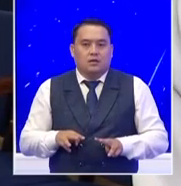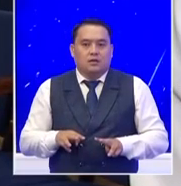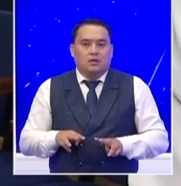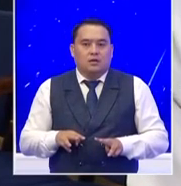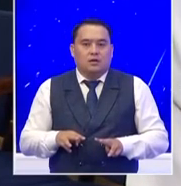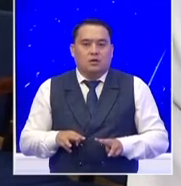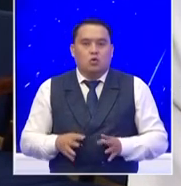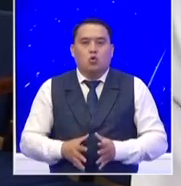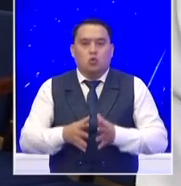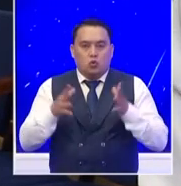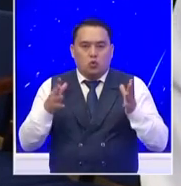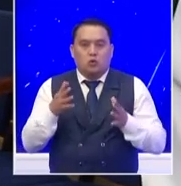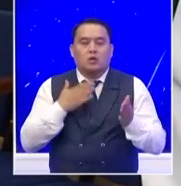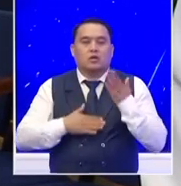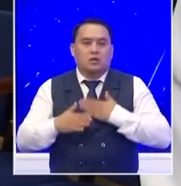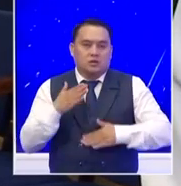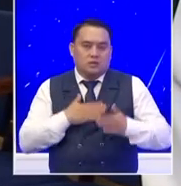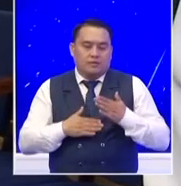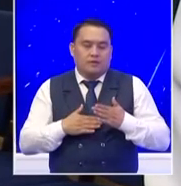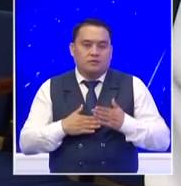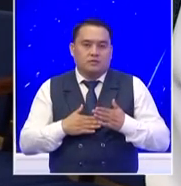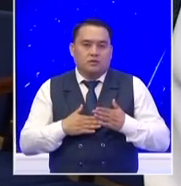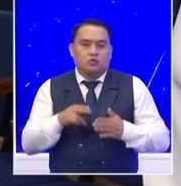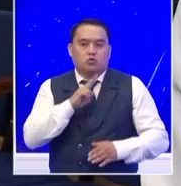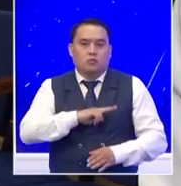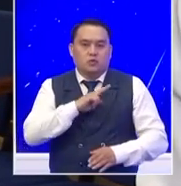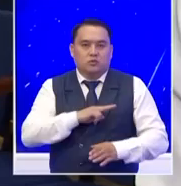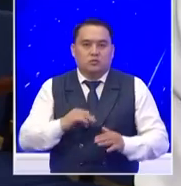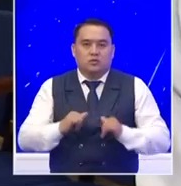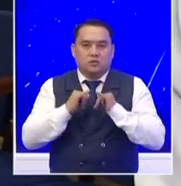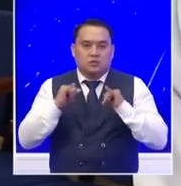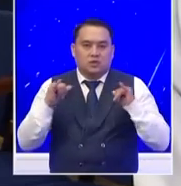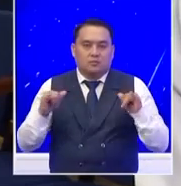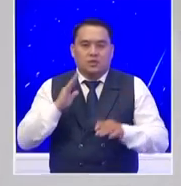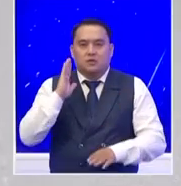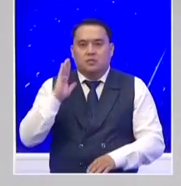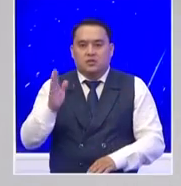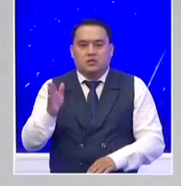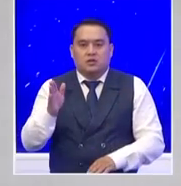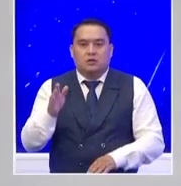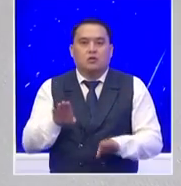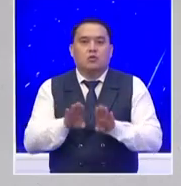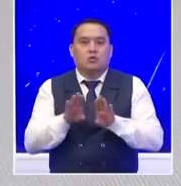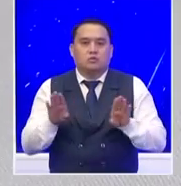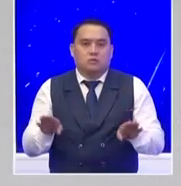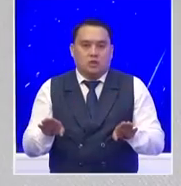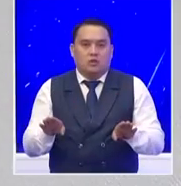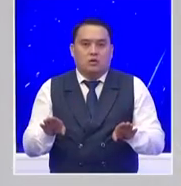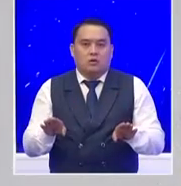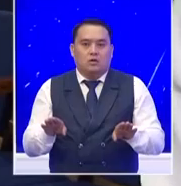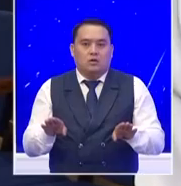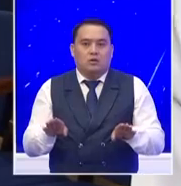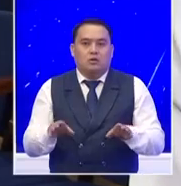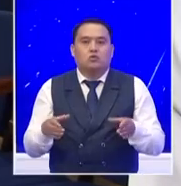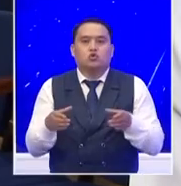Амантайұлына Біртановқа өте ризамыз. Жұмысымыз алға баса берсін. Осындай